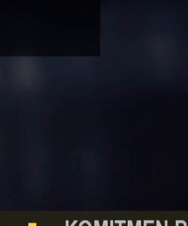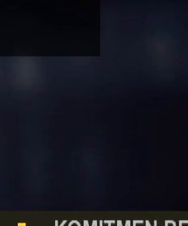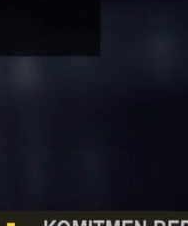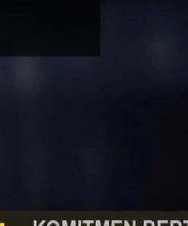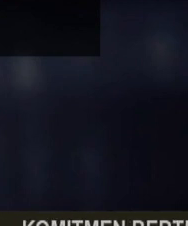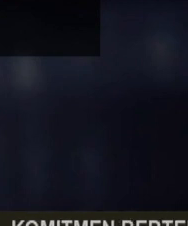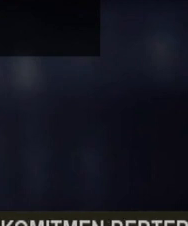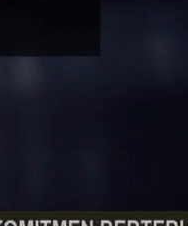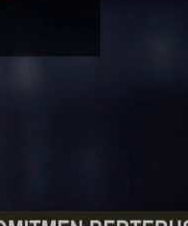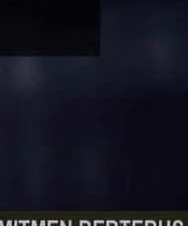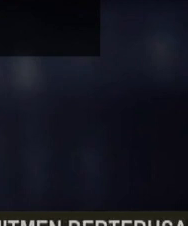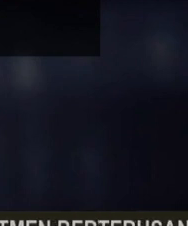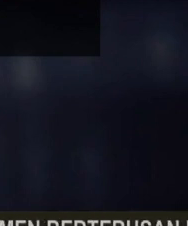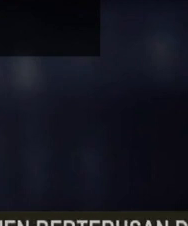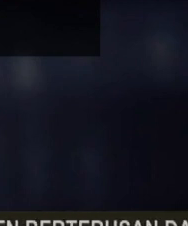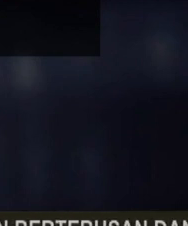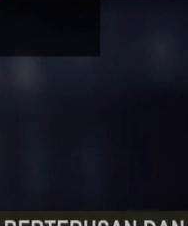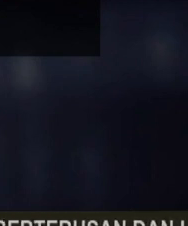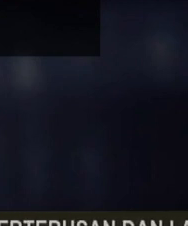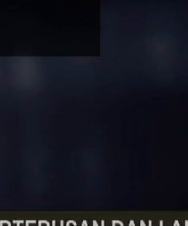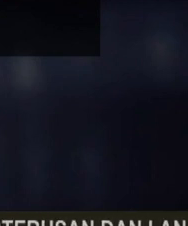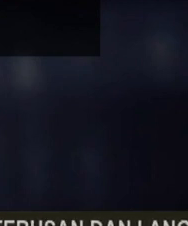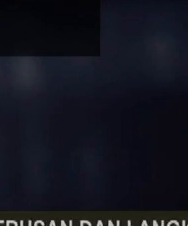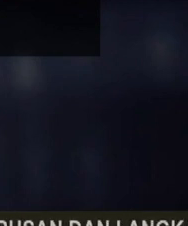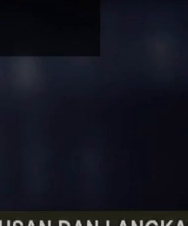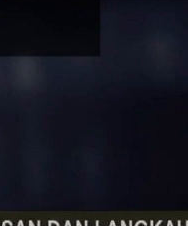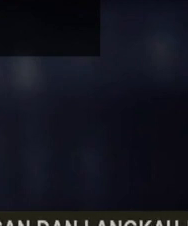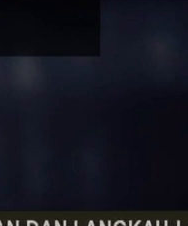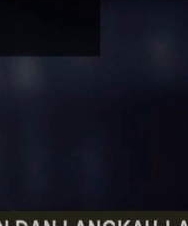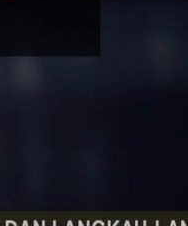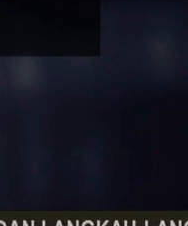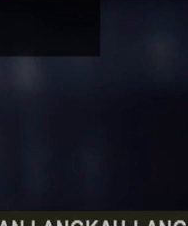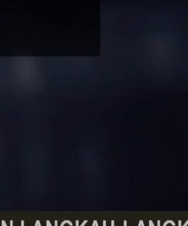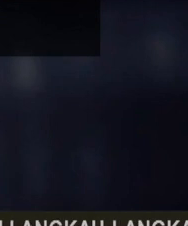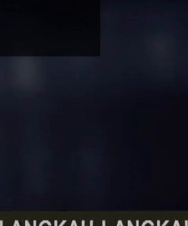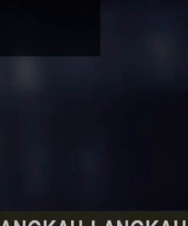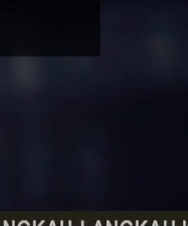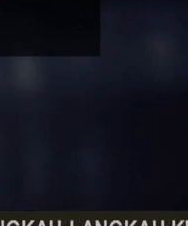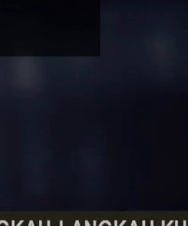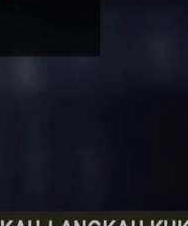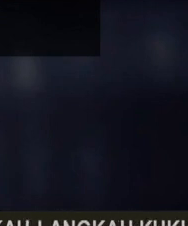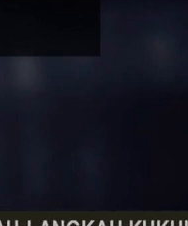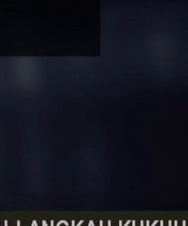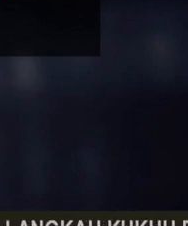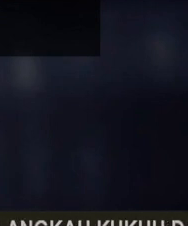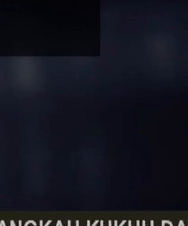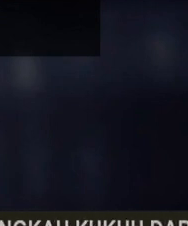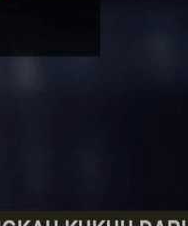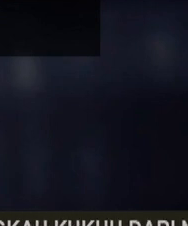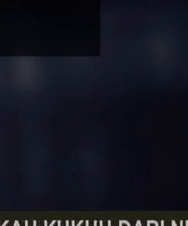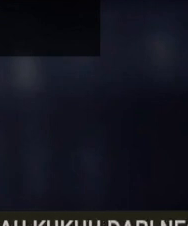35 jika didapati bersalah body dikenakan denda 10.000 Ringgit dan jika gagal membayar